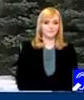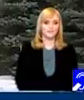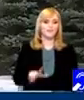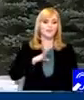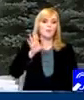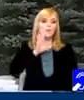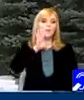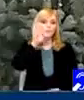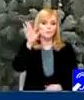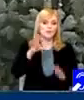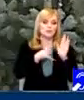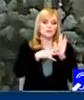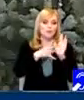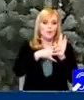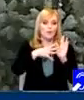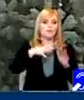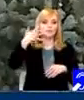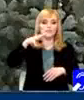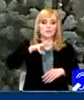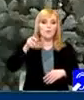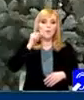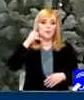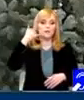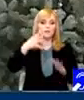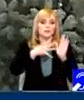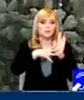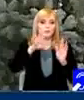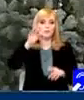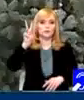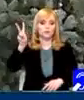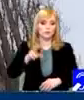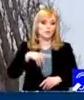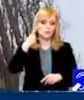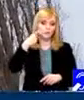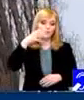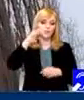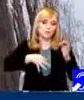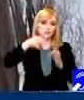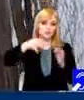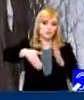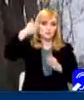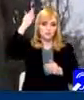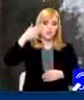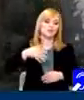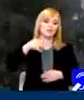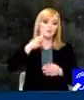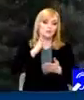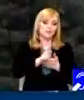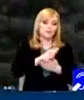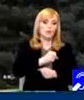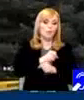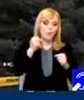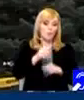Era ora 9:50 de minute când un bărbat a sunat la 902 și a spus că în clădirea judecătoriei ar fi o bombă. S-a dat